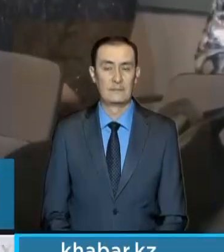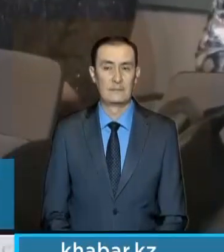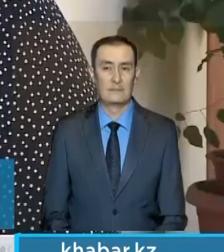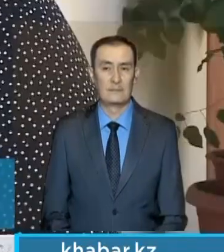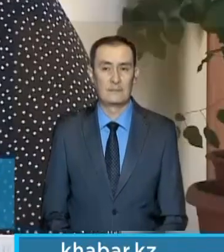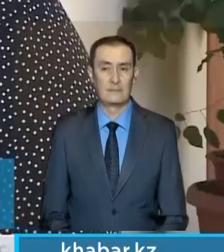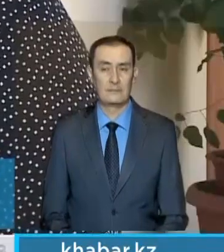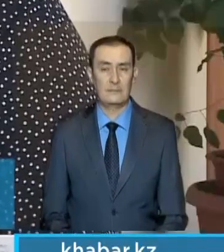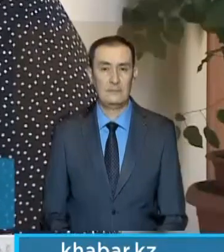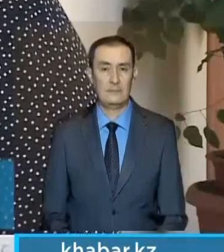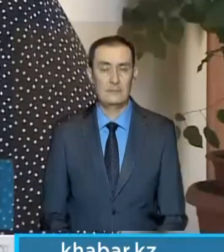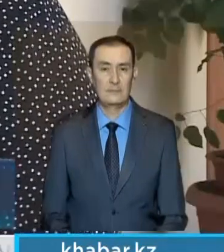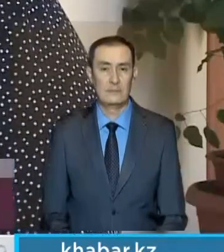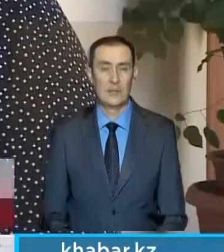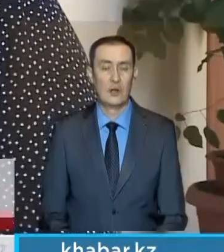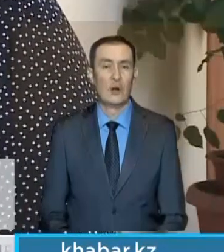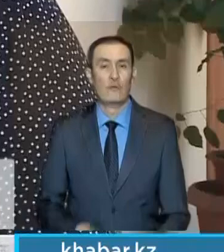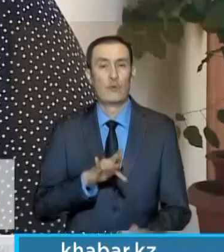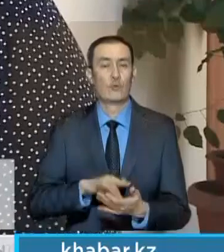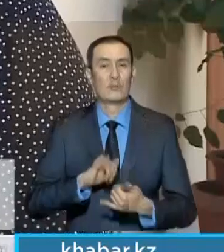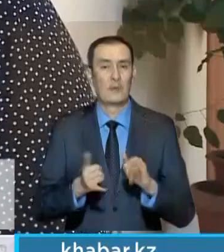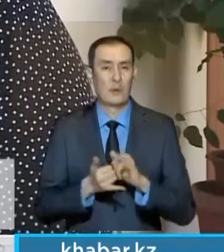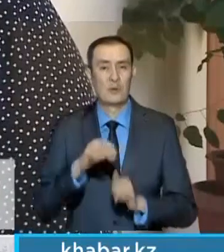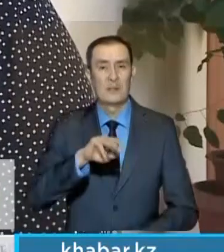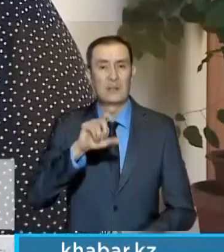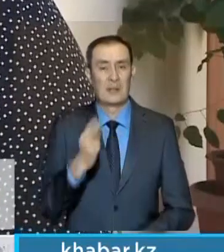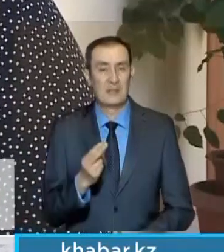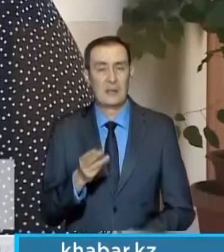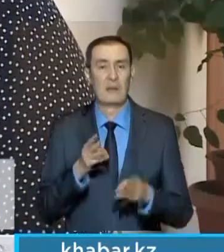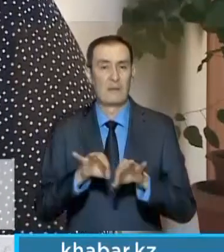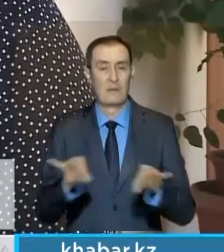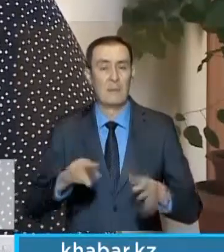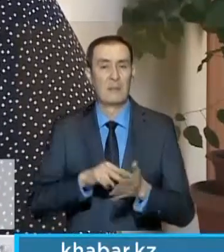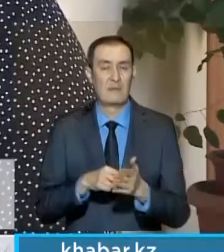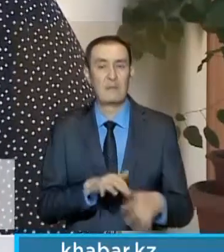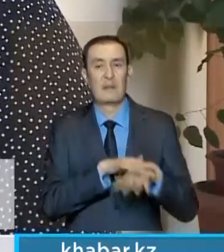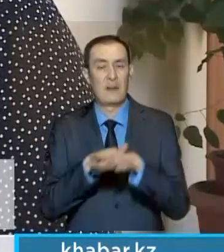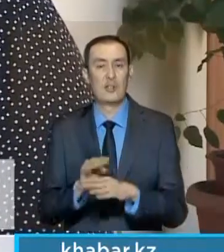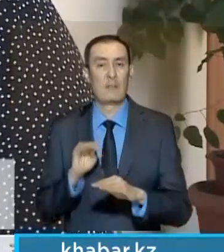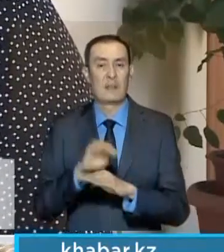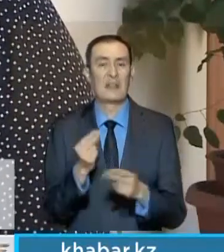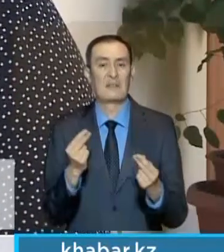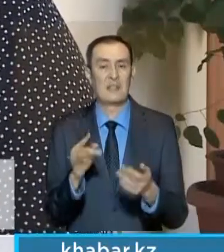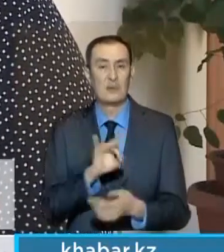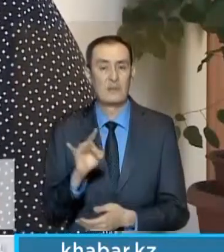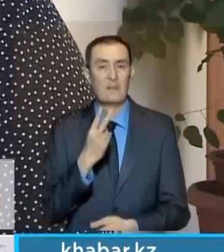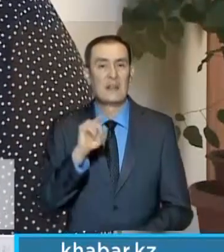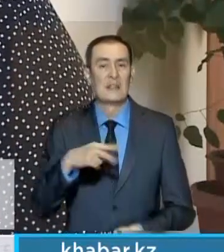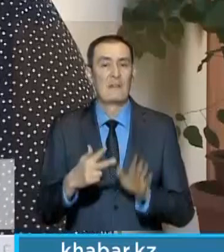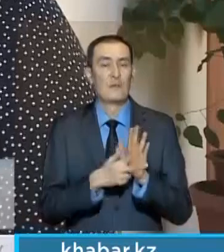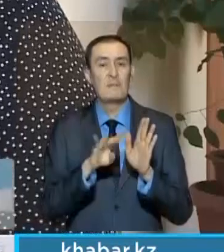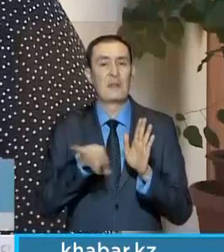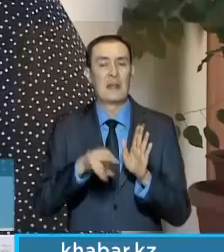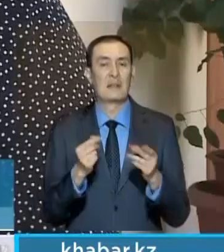специалистов умного тец умного тепловой сети и ИП Рябинина планирует привлечь новые дополнительные инвестиции на сумму 2,8 ЛР